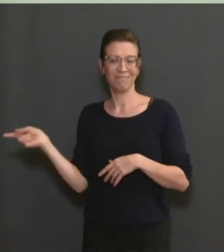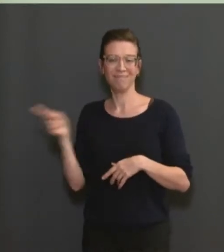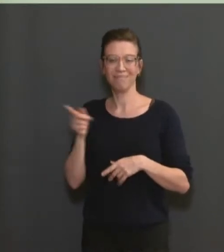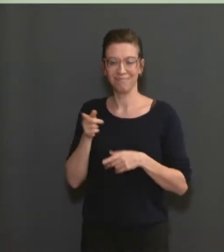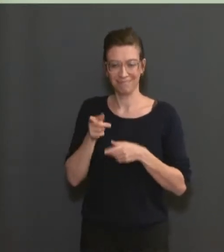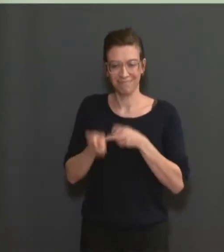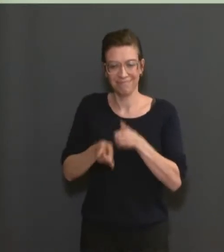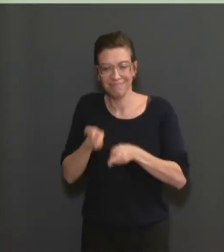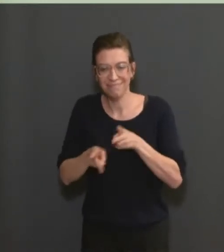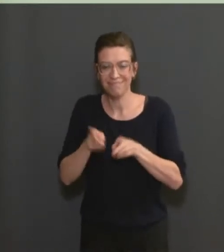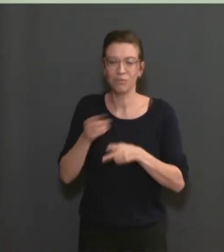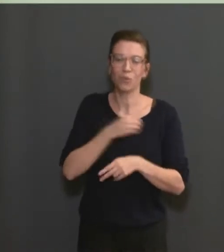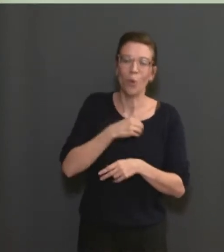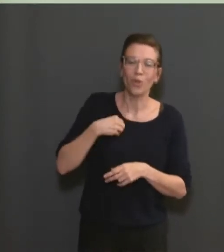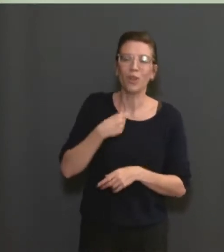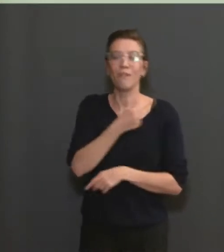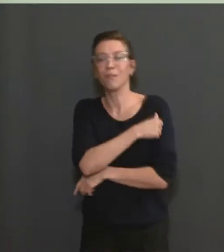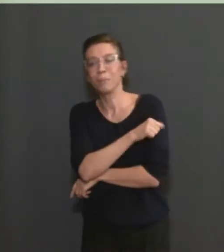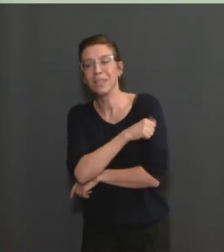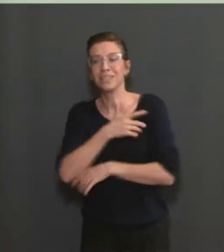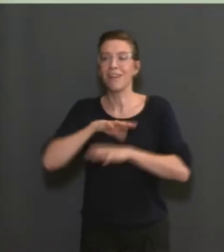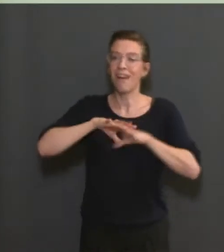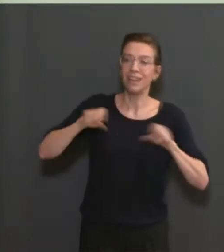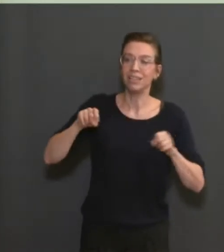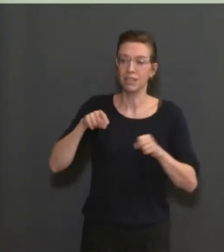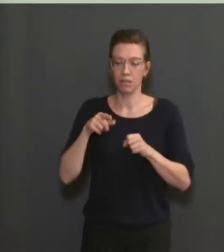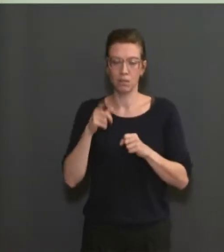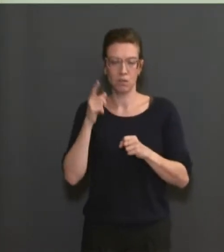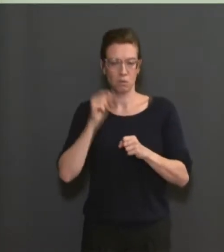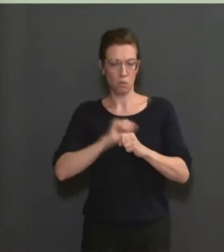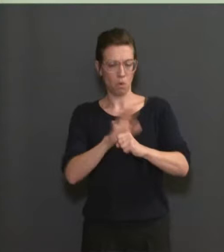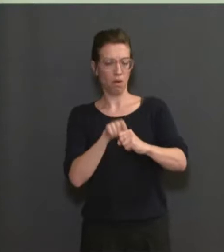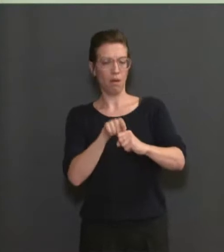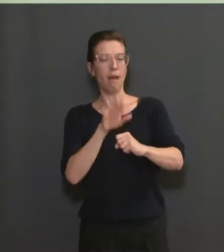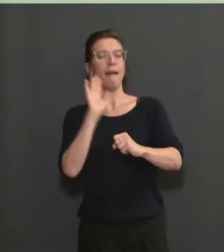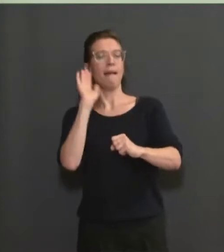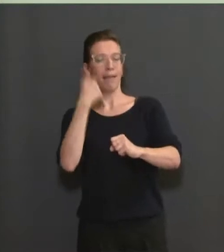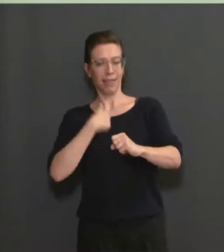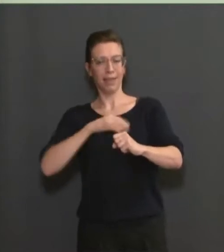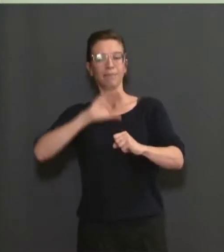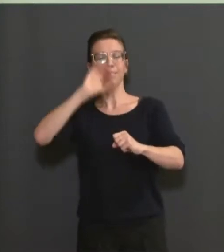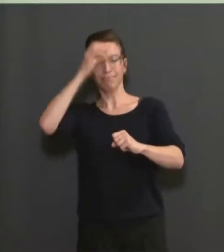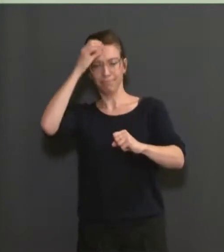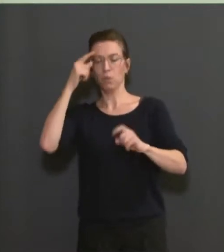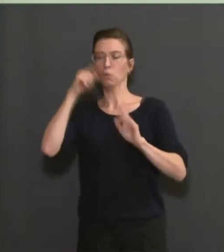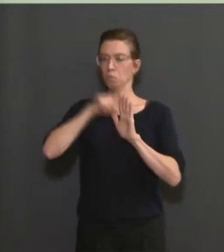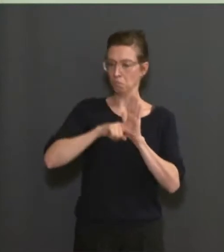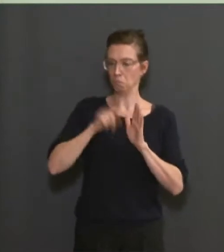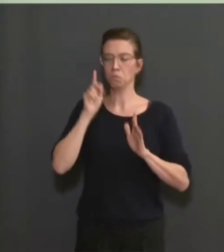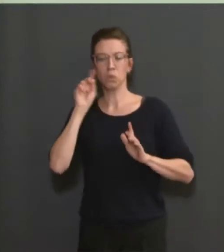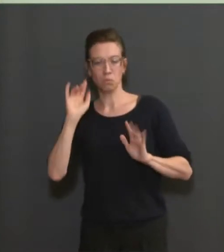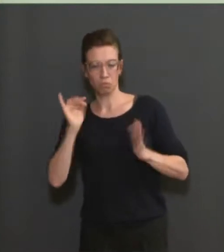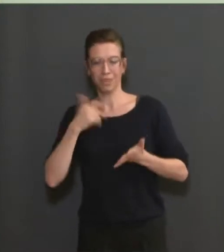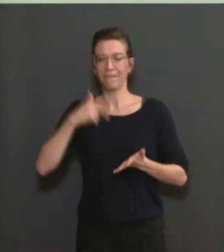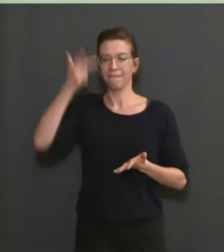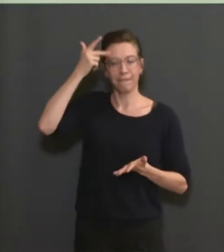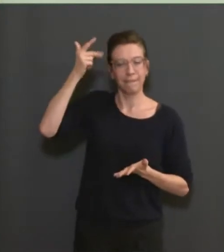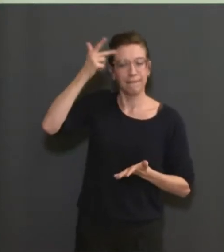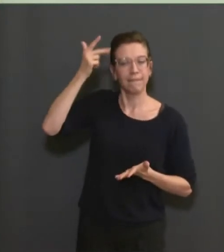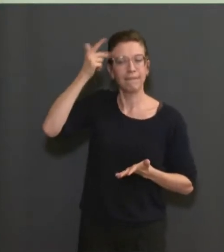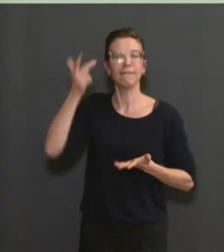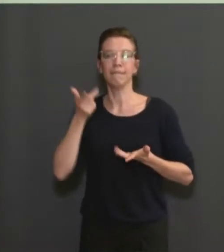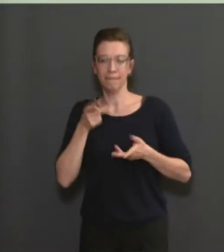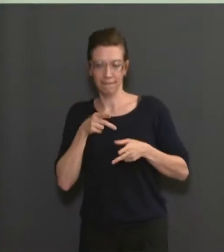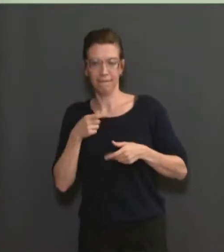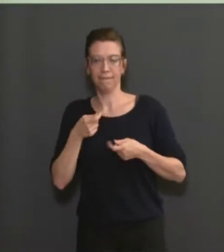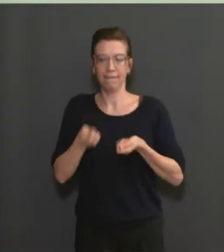medisch personeel meer vertrouwd is met het virus, met de voorzorgsmaatregelen, meer ervaring heeft en ook de betere beschikbaarheid